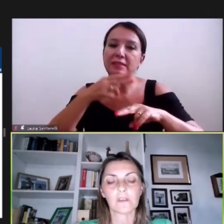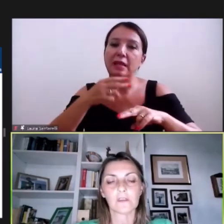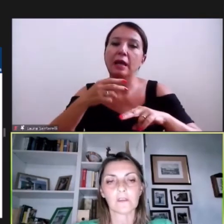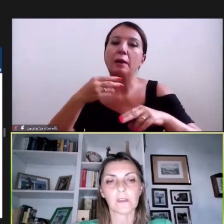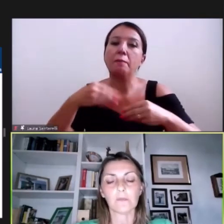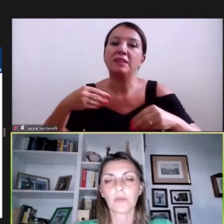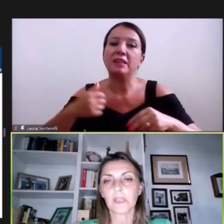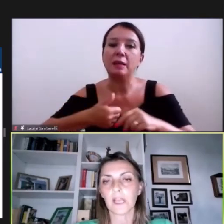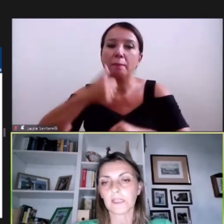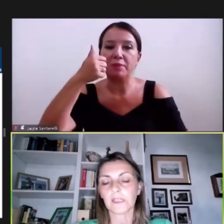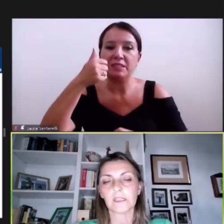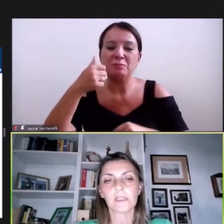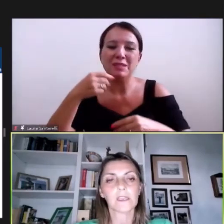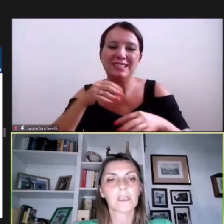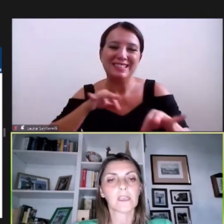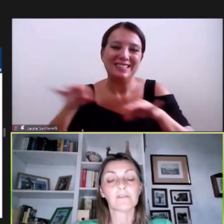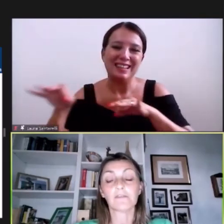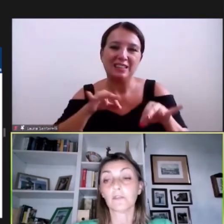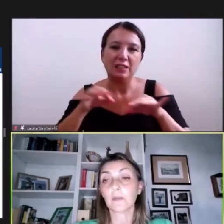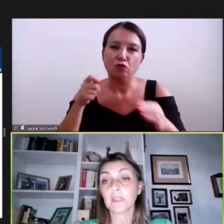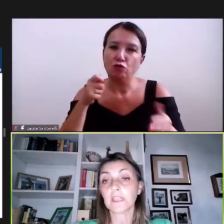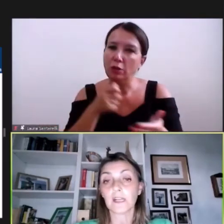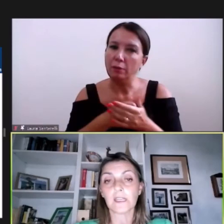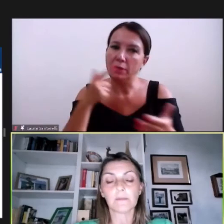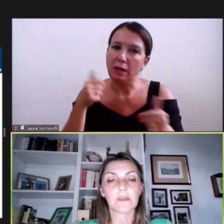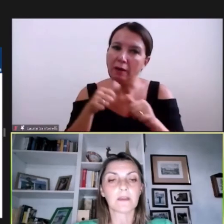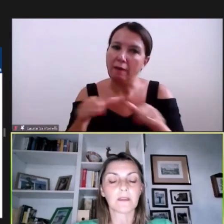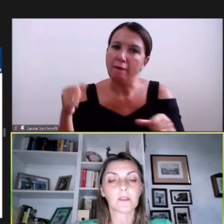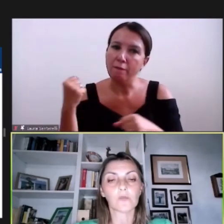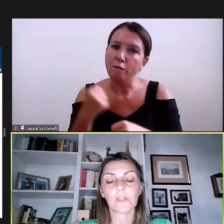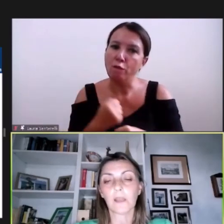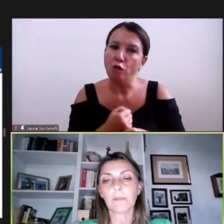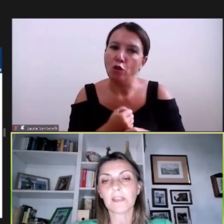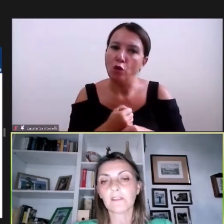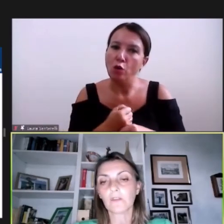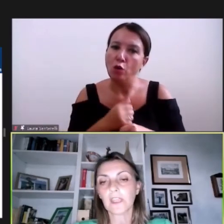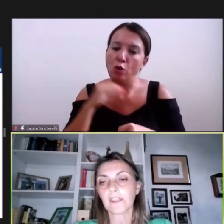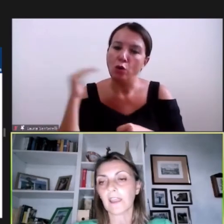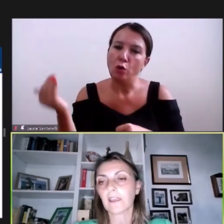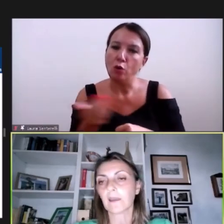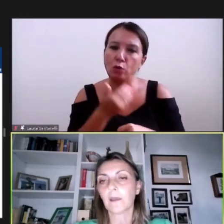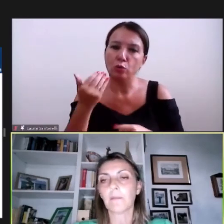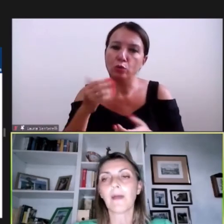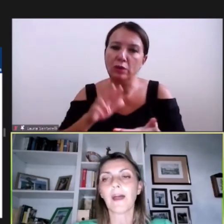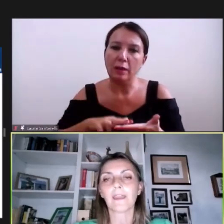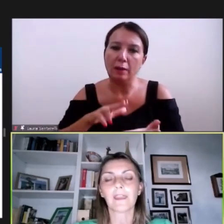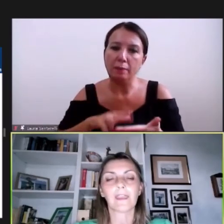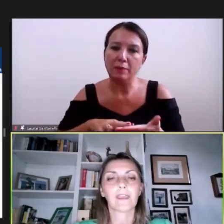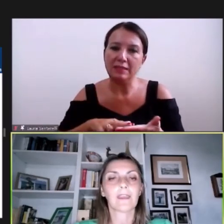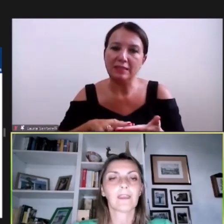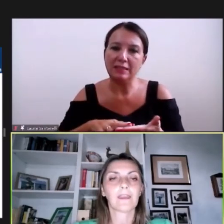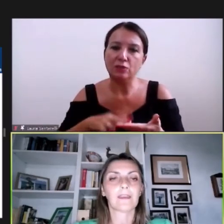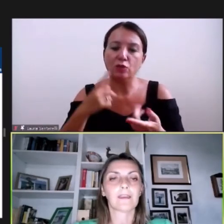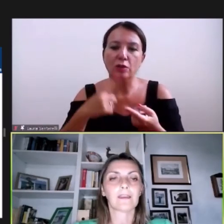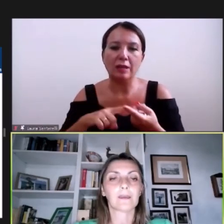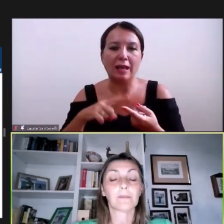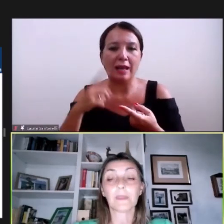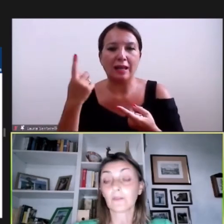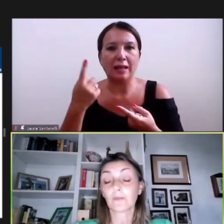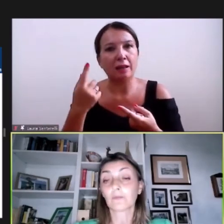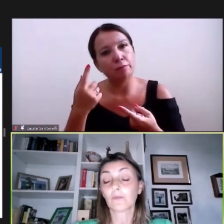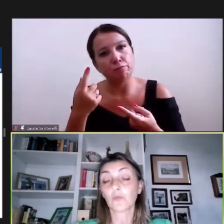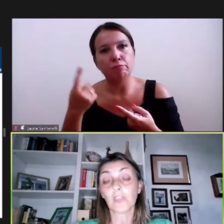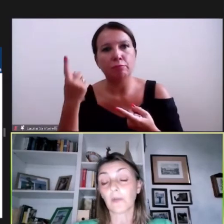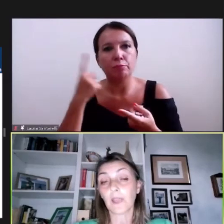così importanti e fondamentali per tutte le applicazioni ai tech, ma anche